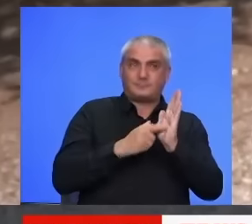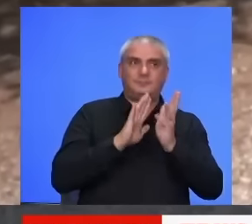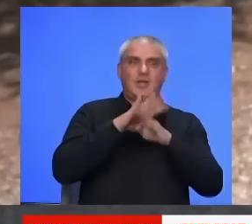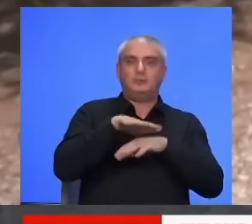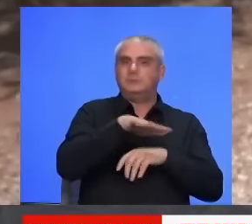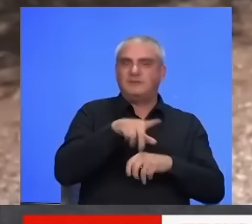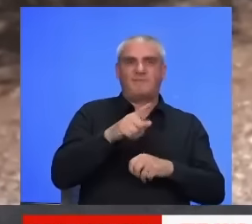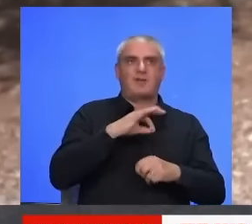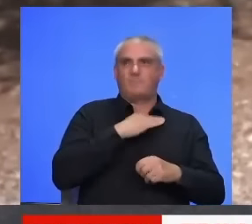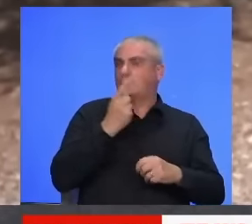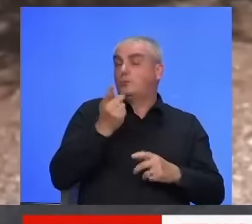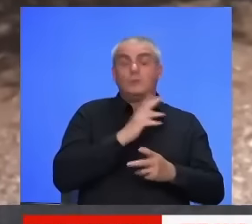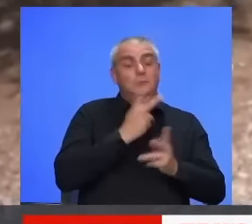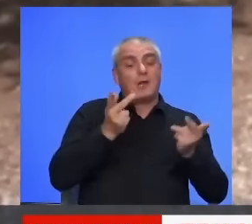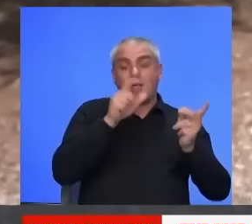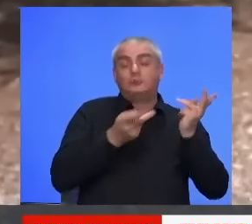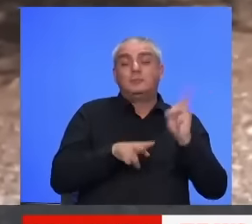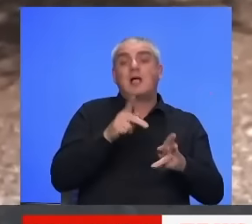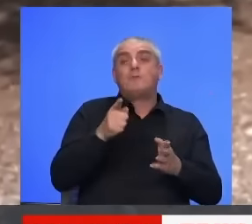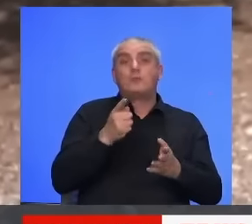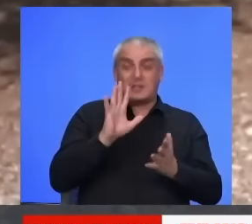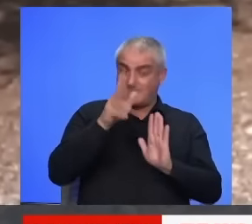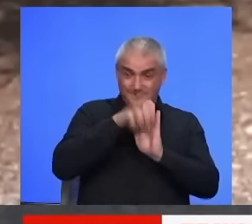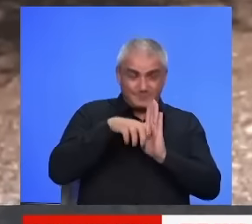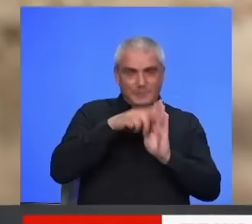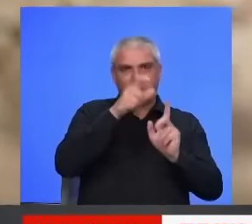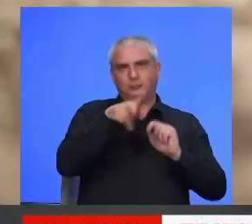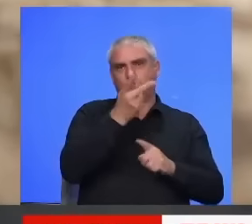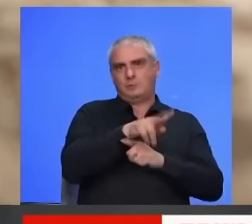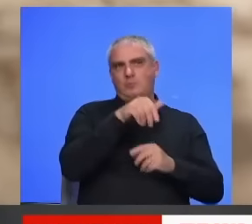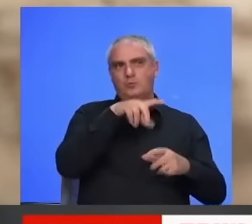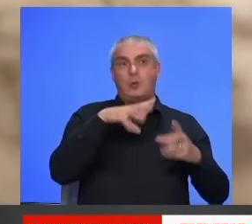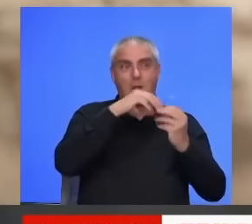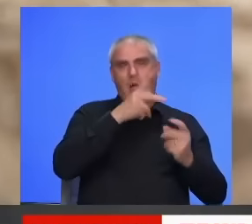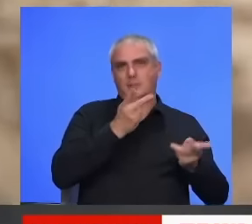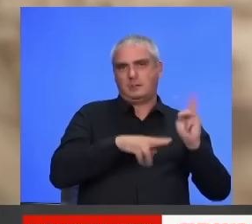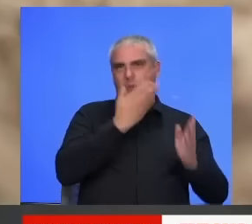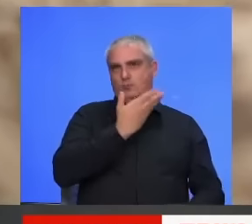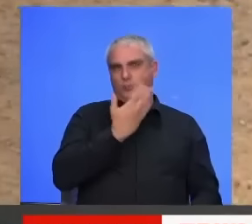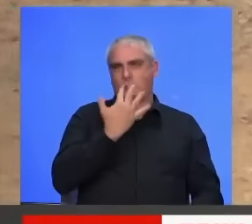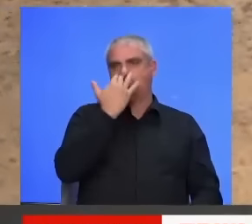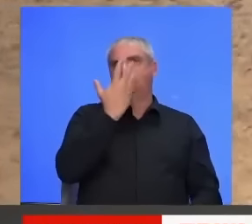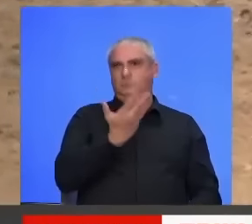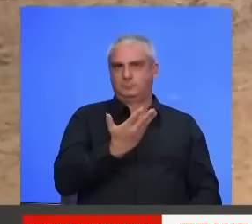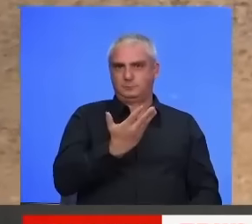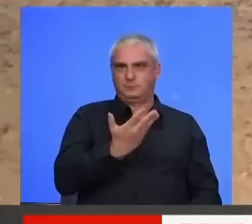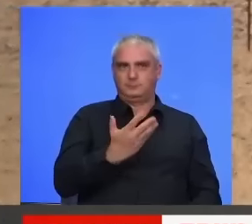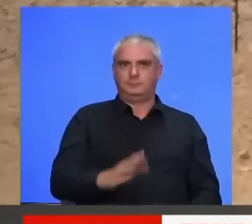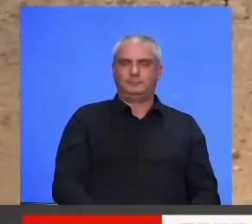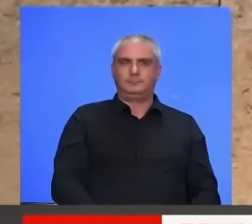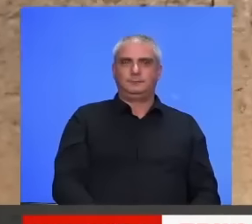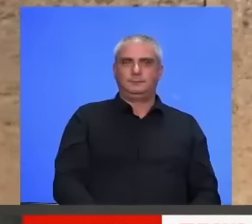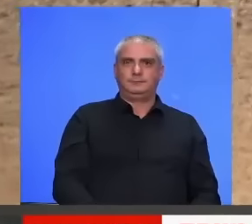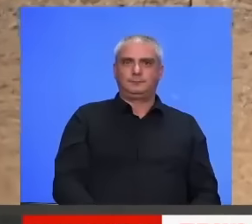ושל הבריאות מראים שהוא יהרוג אנשים, זאת אומרת, קריאה שם תהרוג אנשים בערד.